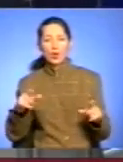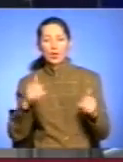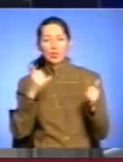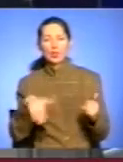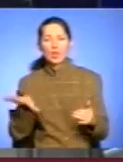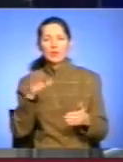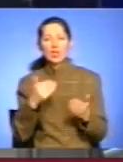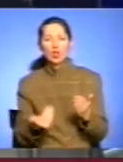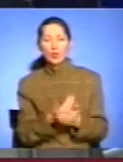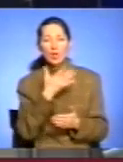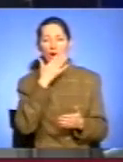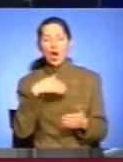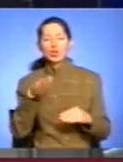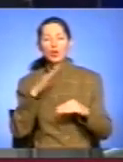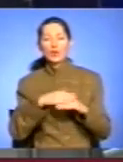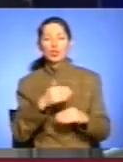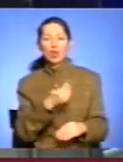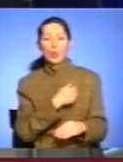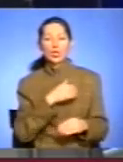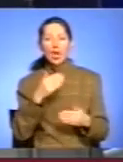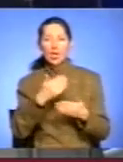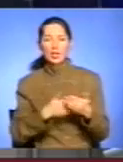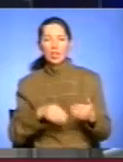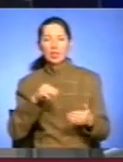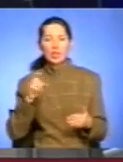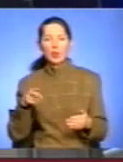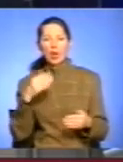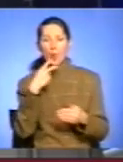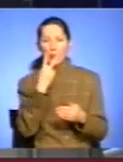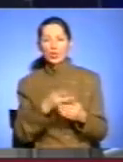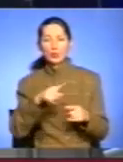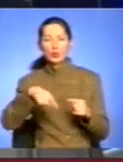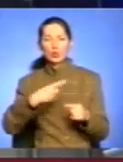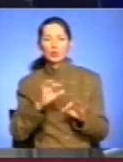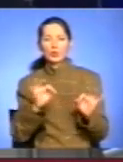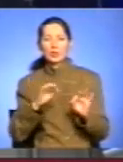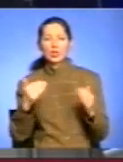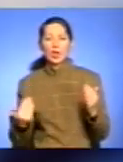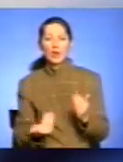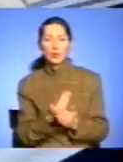всі новини. Гарного вечора бажаю вам канал ТТБ. Побачимось у наступних інформаційних випусках.